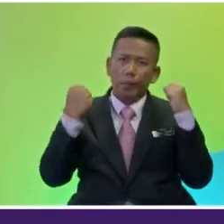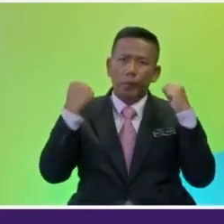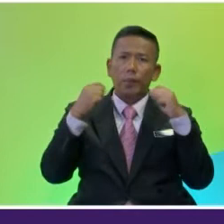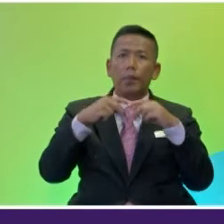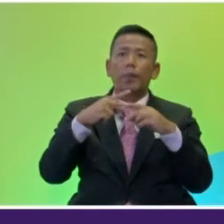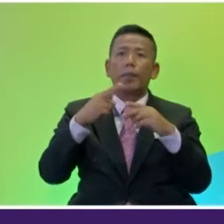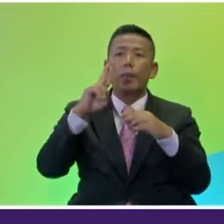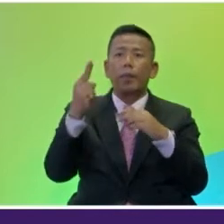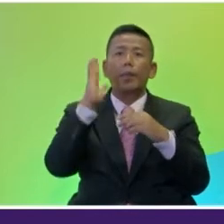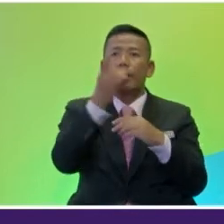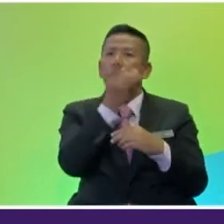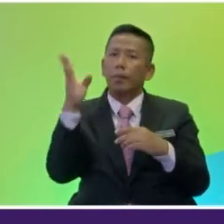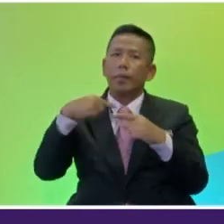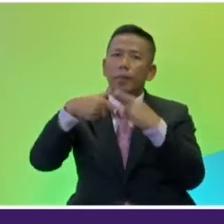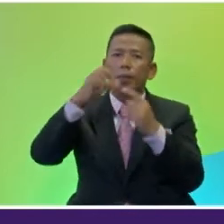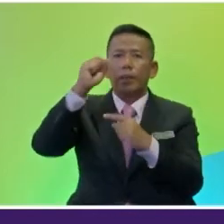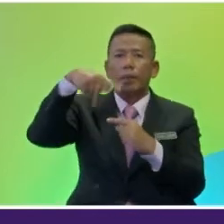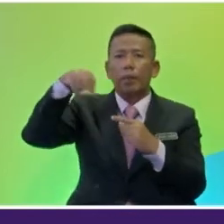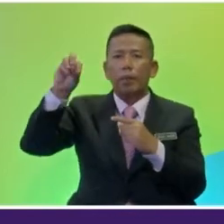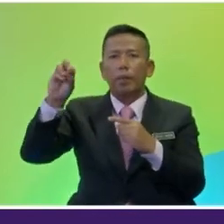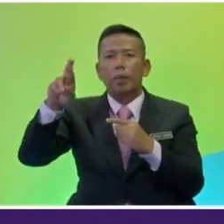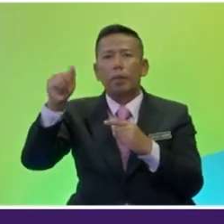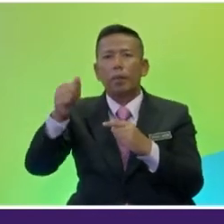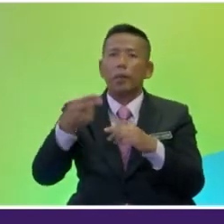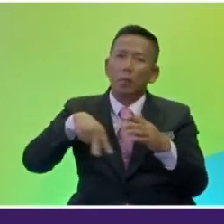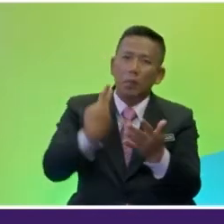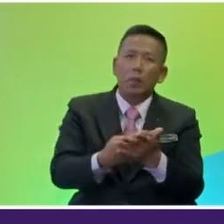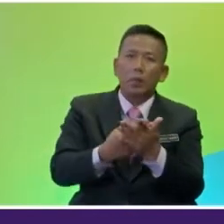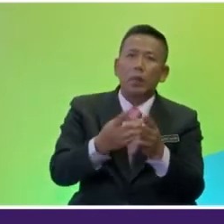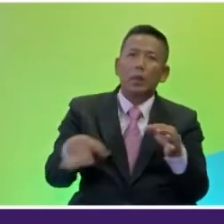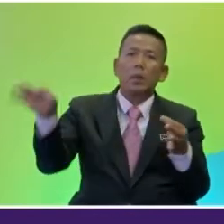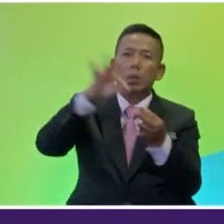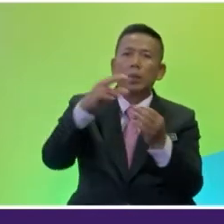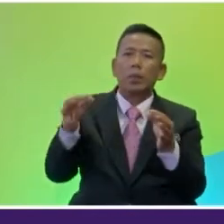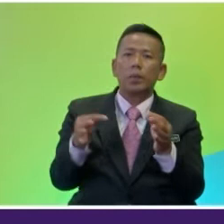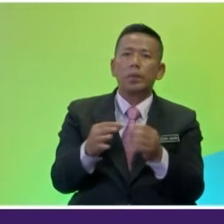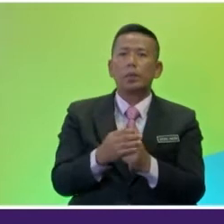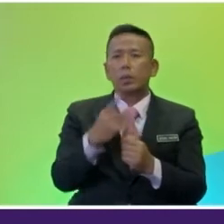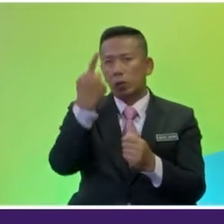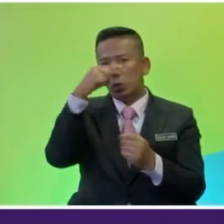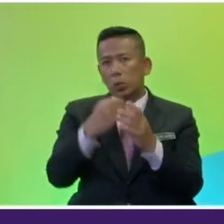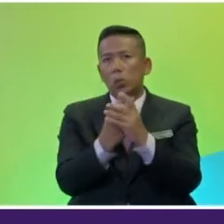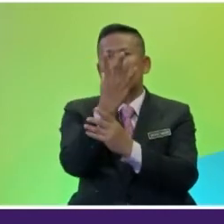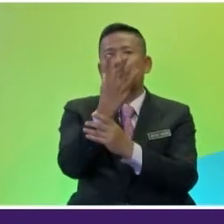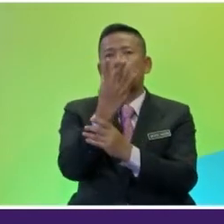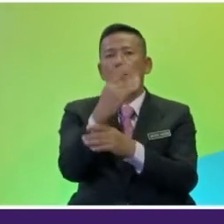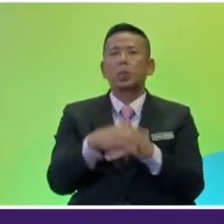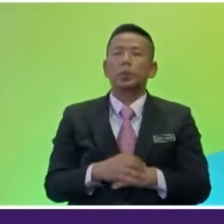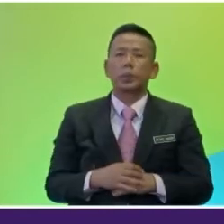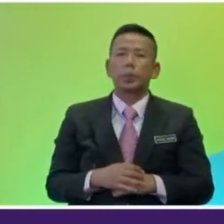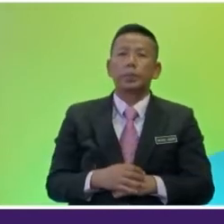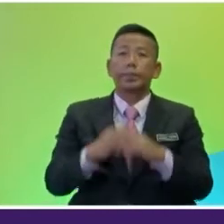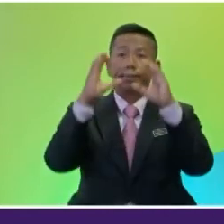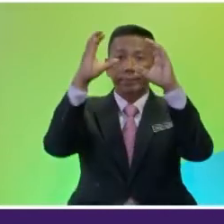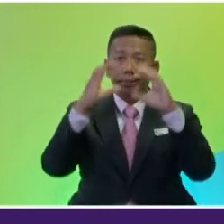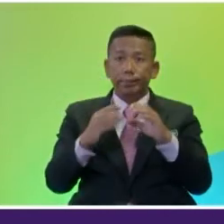pecah apabila spora itu jatuh pada tempat yang sesuai untuk bertumbuh Oke Mari kita lihat seterusnya Ini adalah